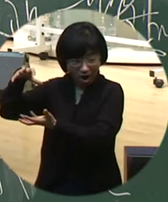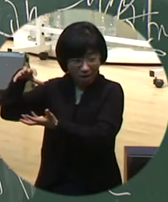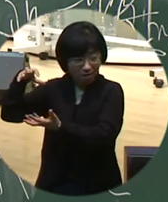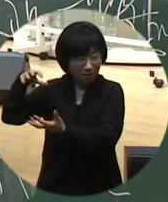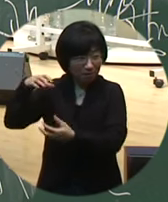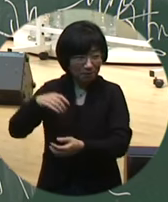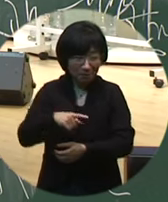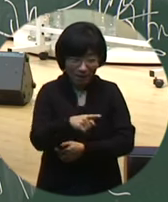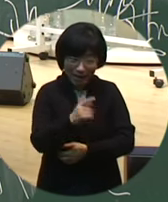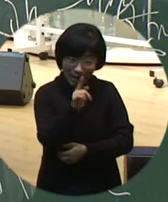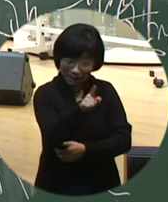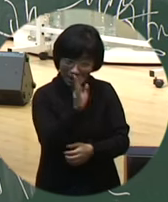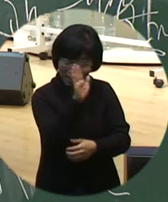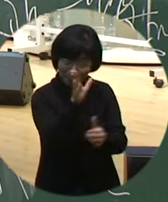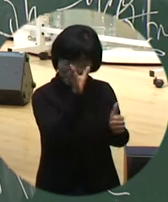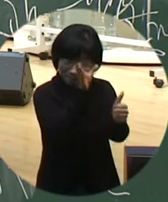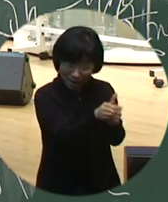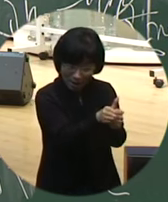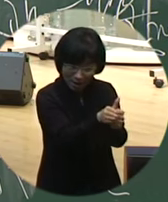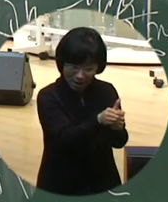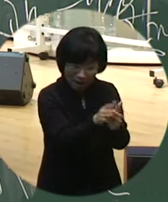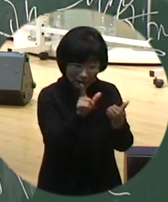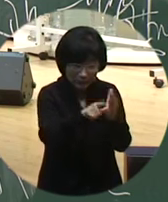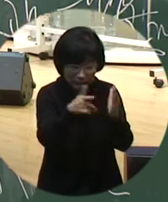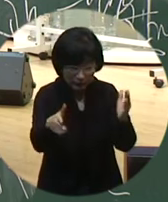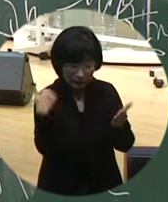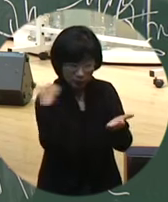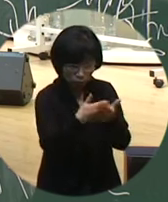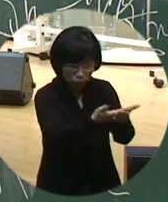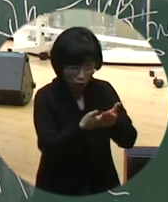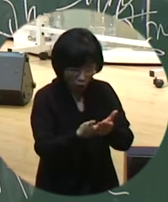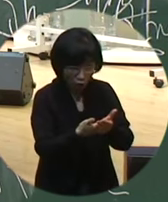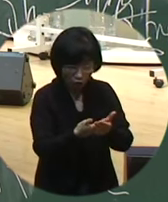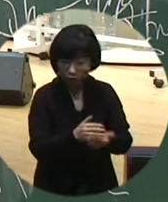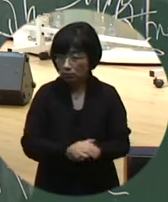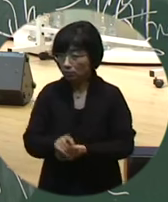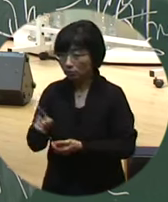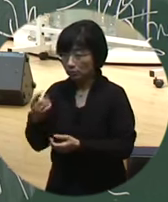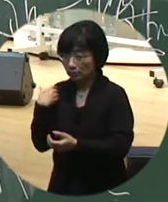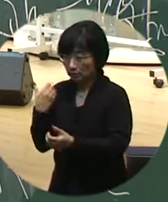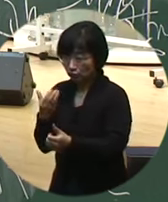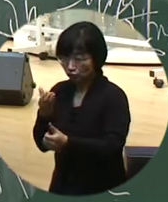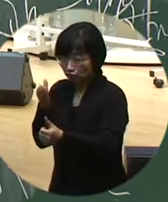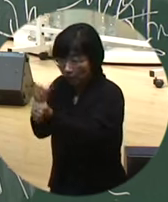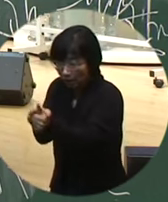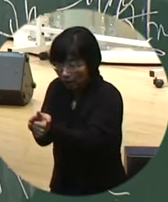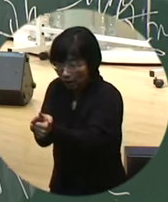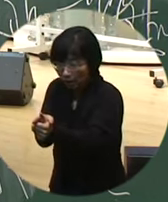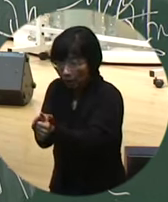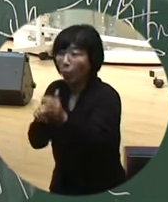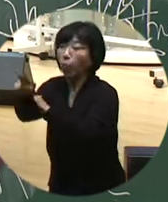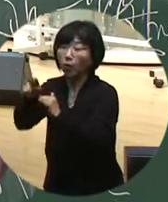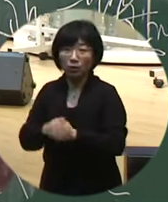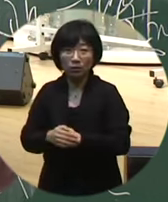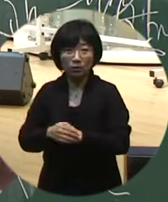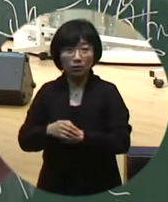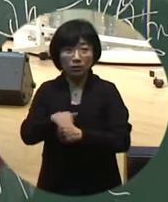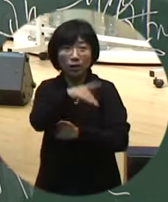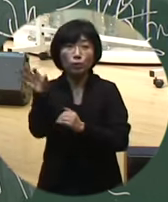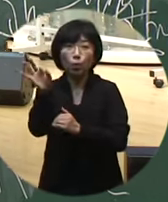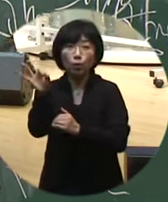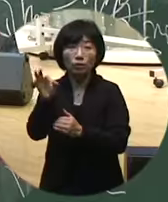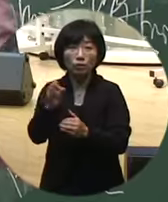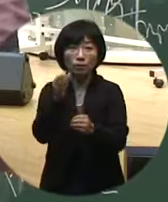somebody who that he can get it back from or somebody that he can't get it back from? 당연하지. 다시 받을 수 있는 사람한테 맡기지. Of course he's going to entrust something